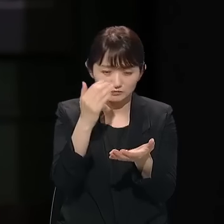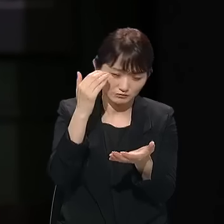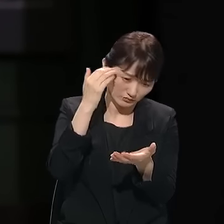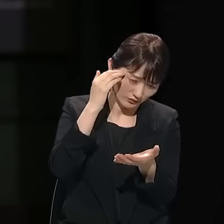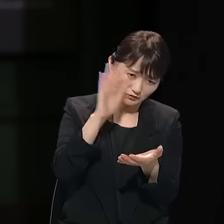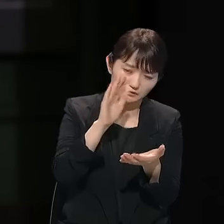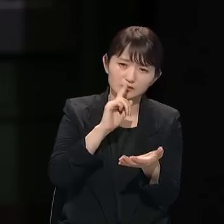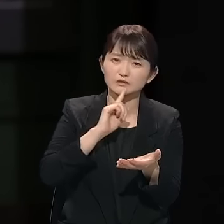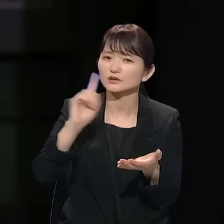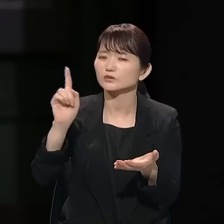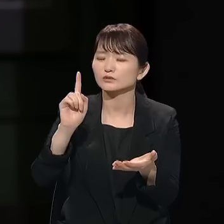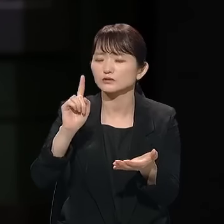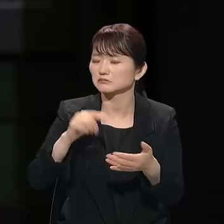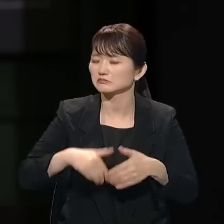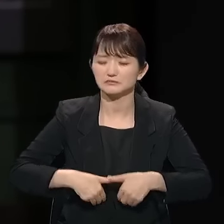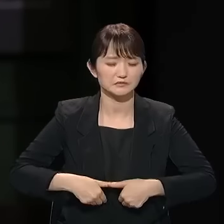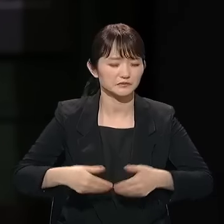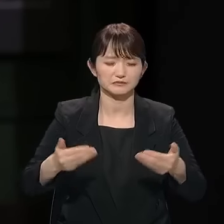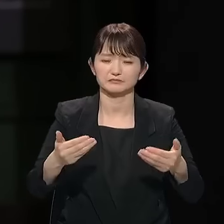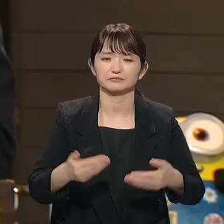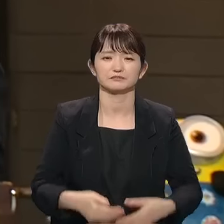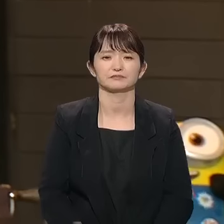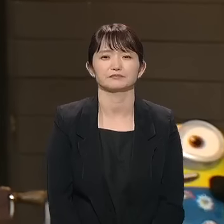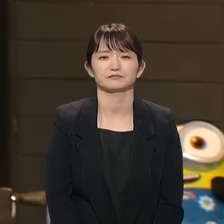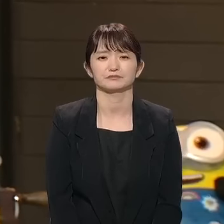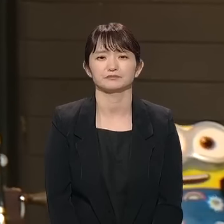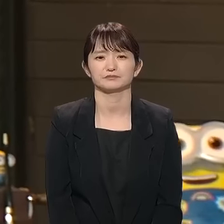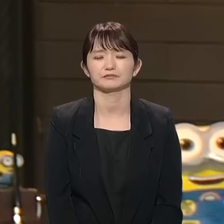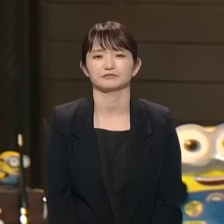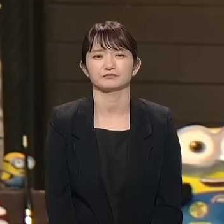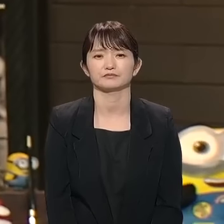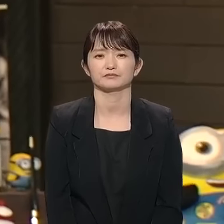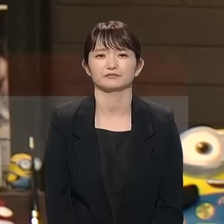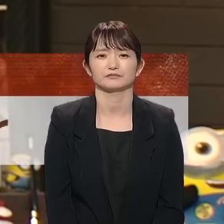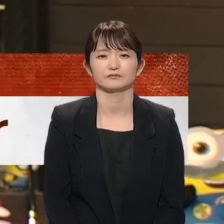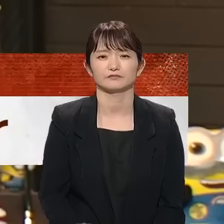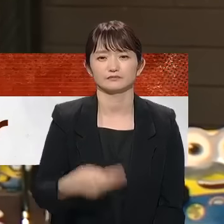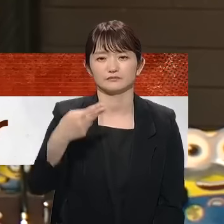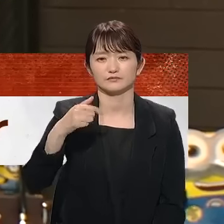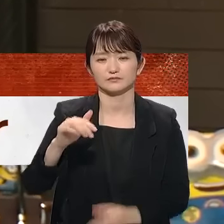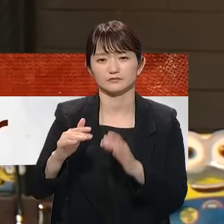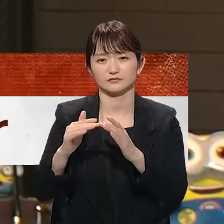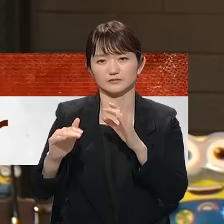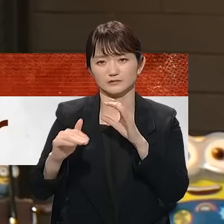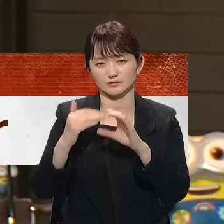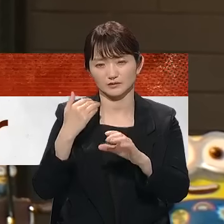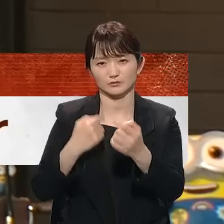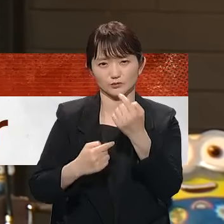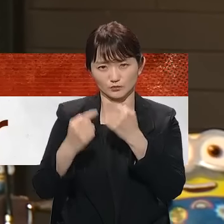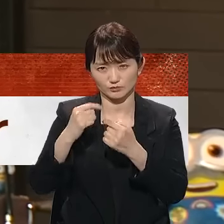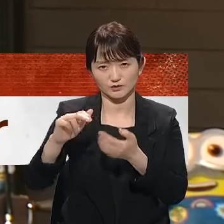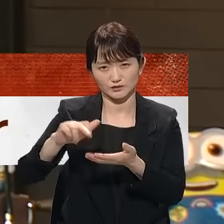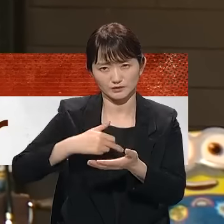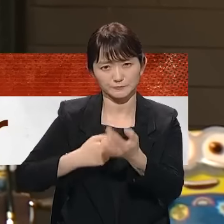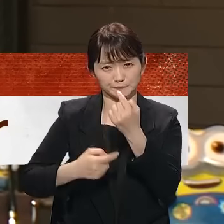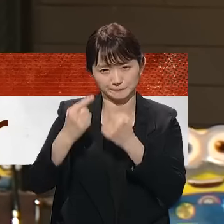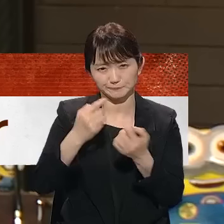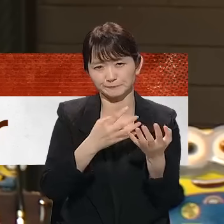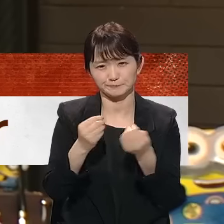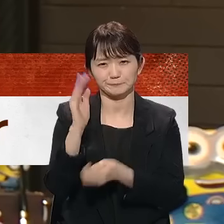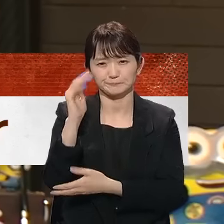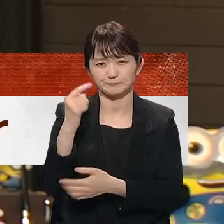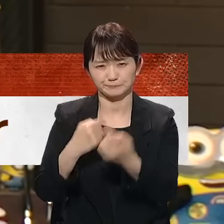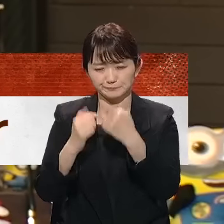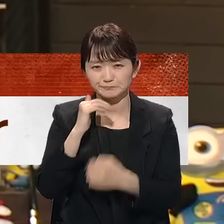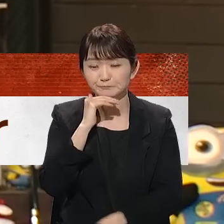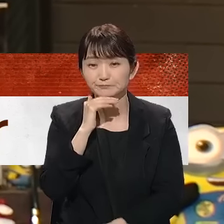왜 신고하나요? 라고 하셨습니다. 그렇군요. 자, 사반 제보 메일과 카톡 제보 채널에서는 많은 사연과 제보 기다리고